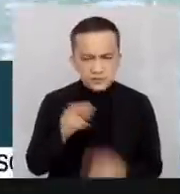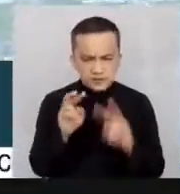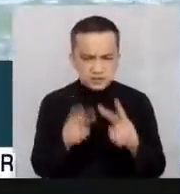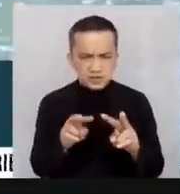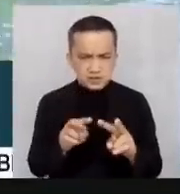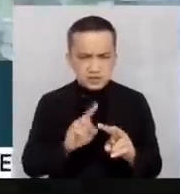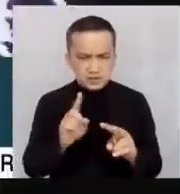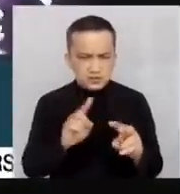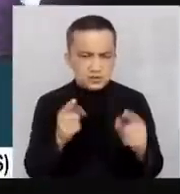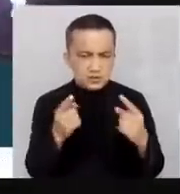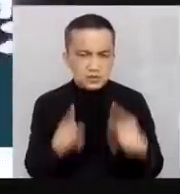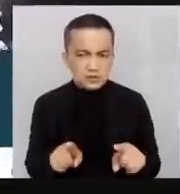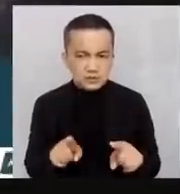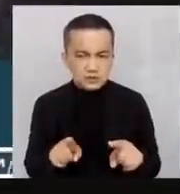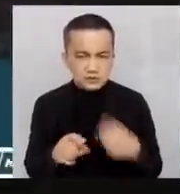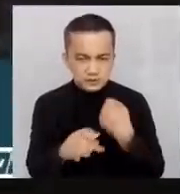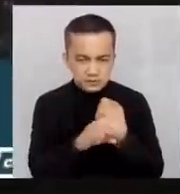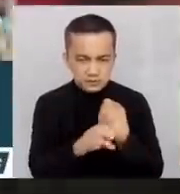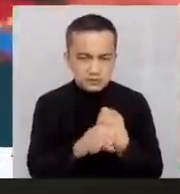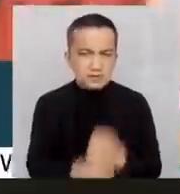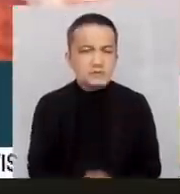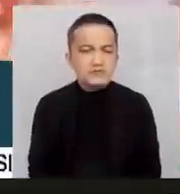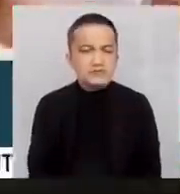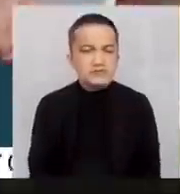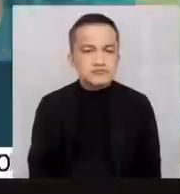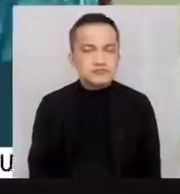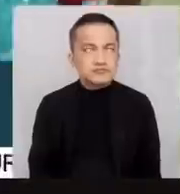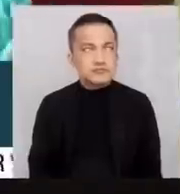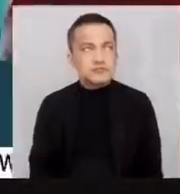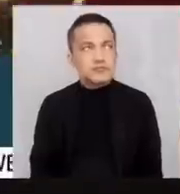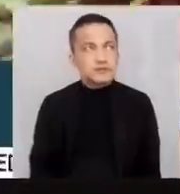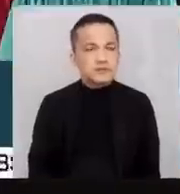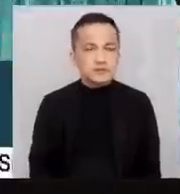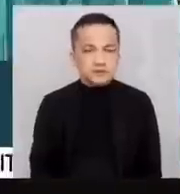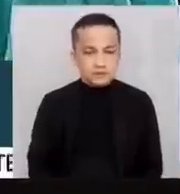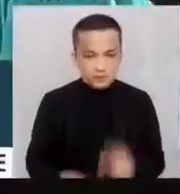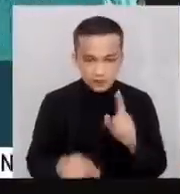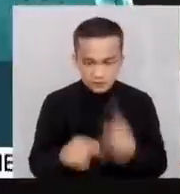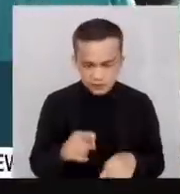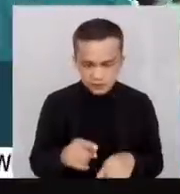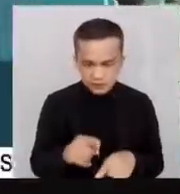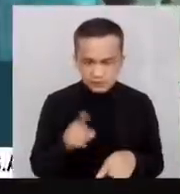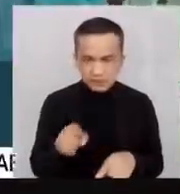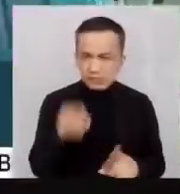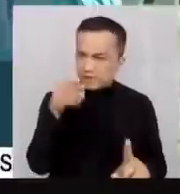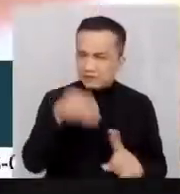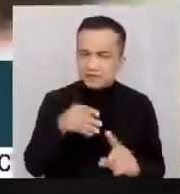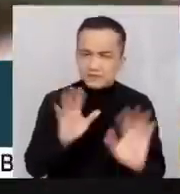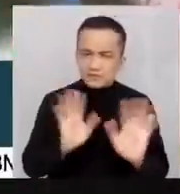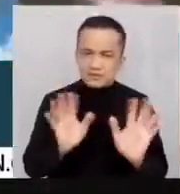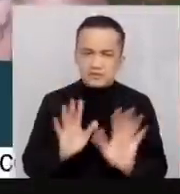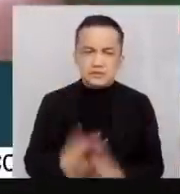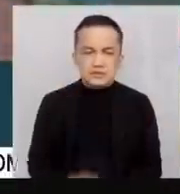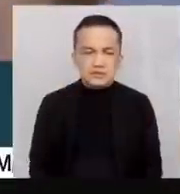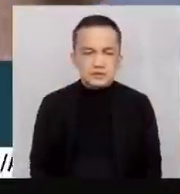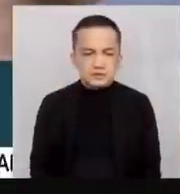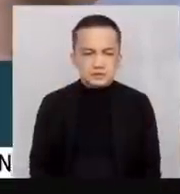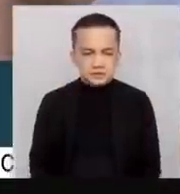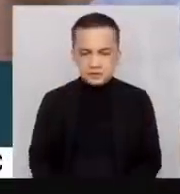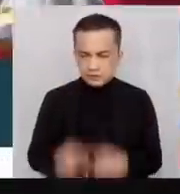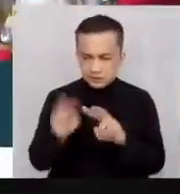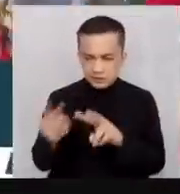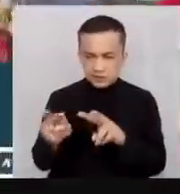nangyari dito sa kontrata na ito at hindi pwede yung parang one-sided. Kaya tingnan natin yung, ano talaga